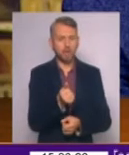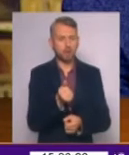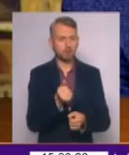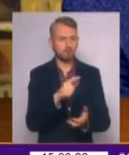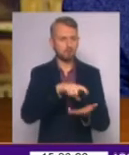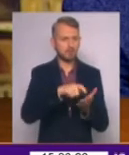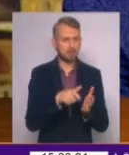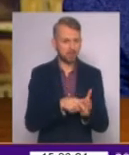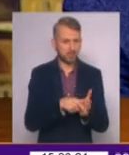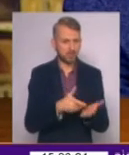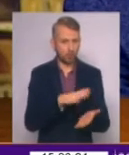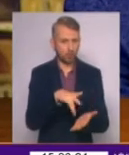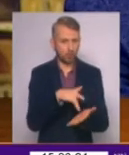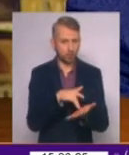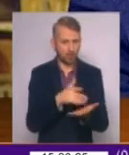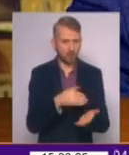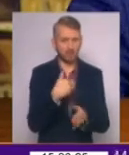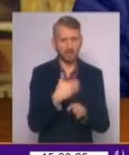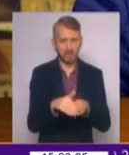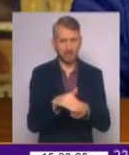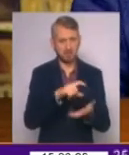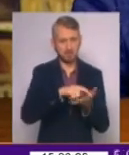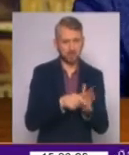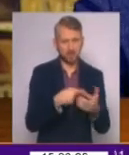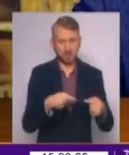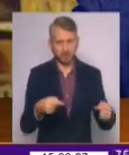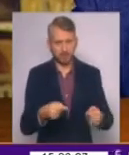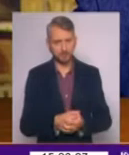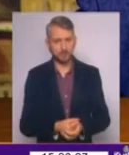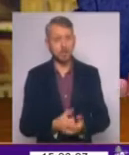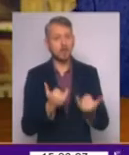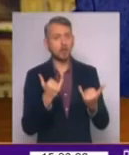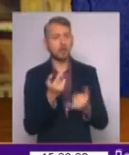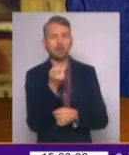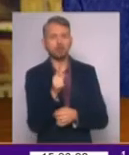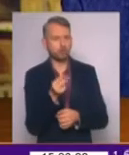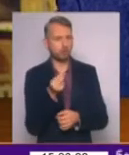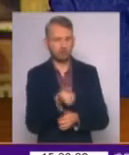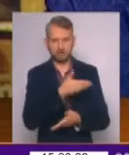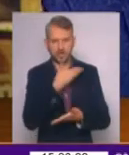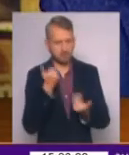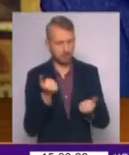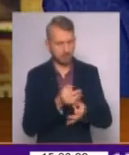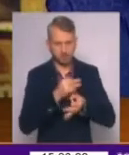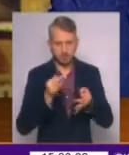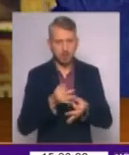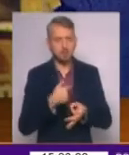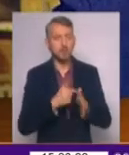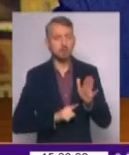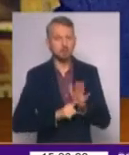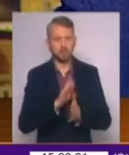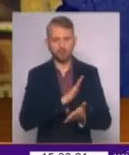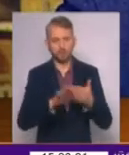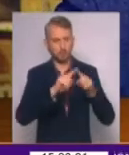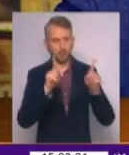приміщень комунальних, виділялися приміщення і так далі. На сьогодні жодного фінансування нема. Ми починаємо з 6 листа.